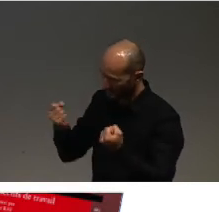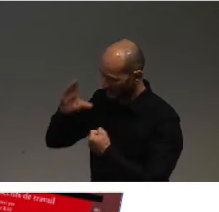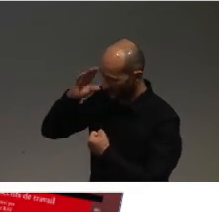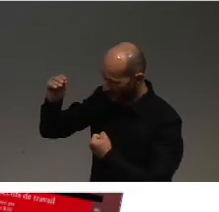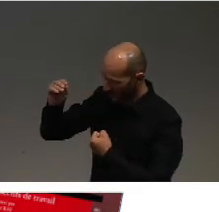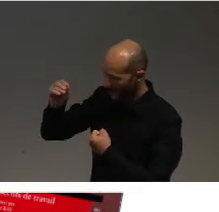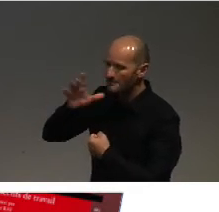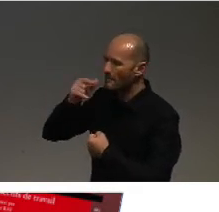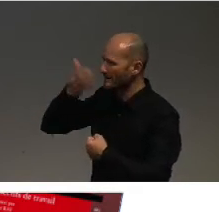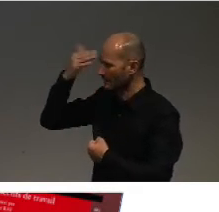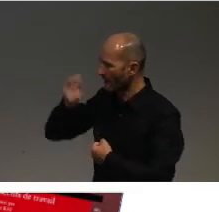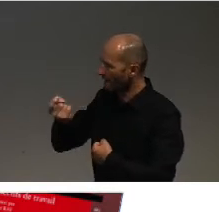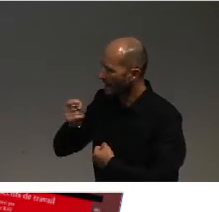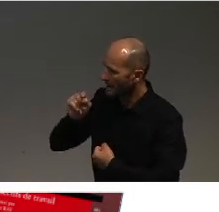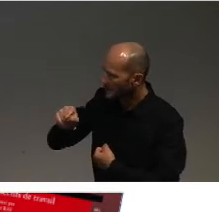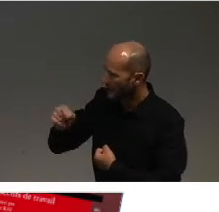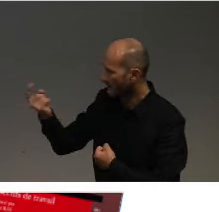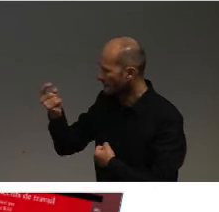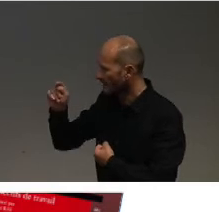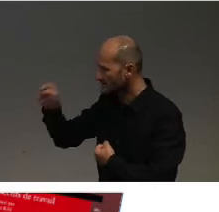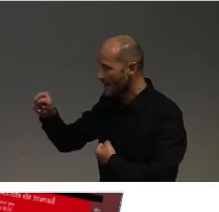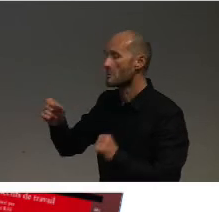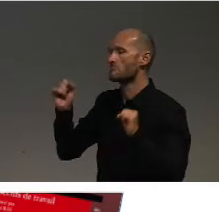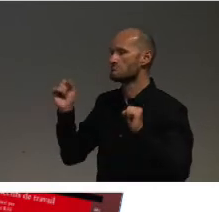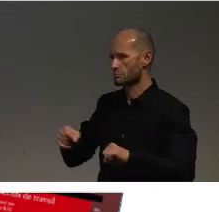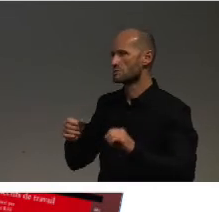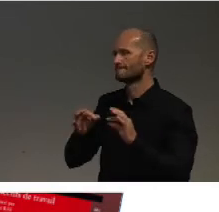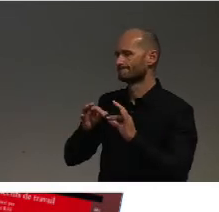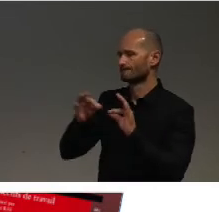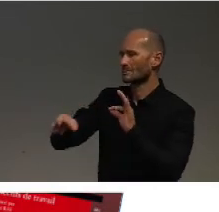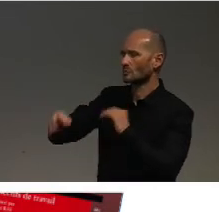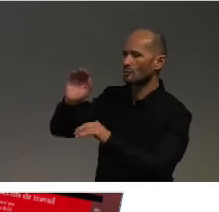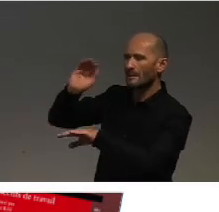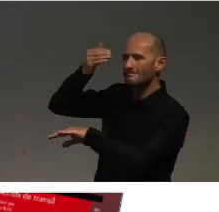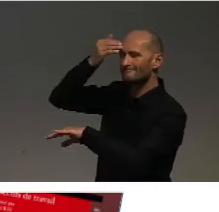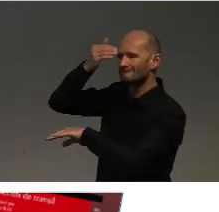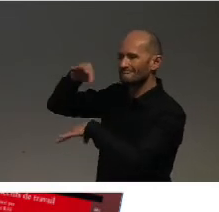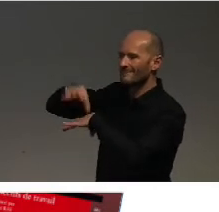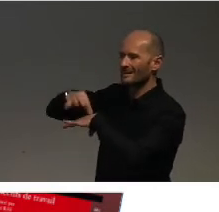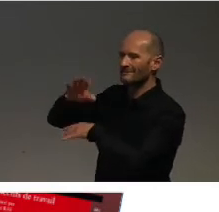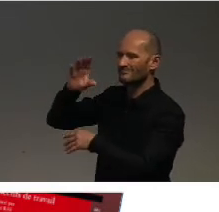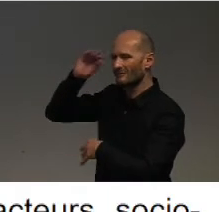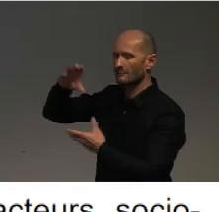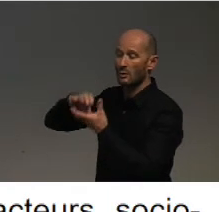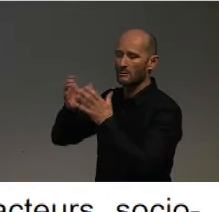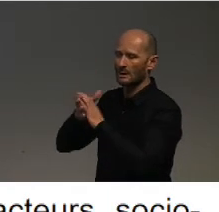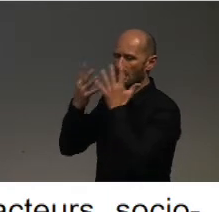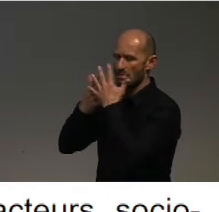de ces expositions, et donc ça aurait des conséquences sur une moindre reconnaissance des pathologies professionnelles pour les salariés.